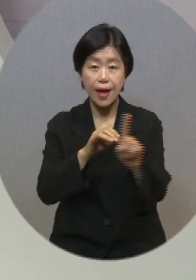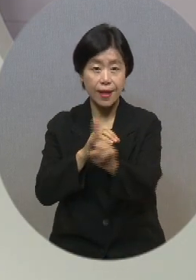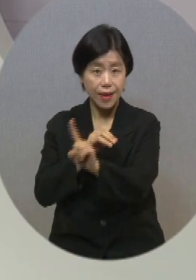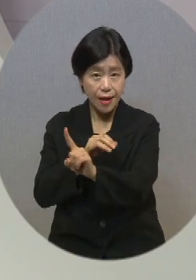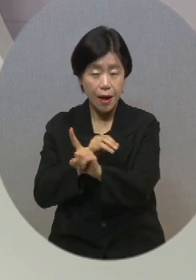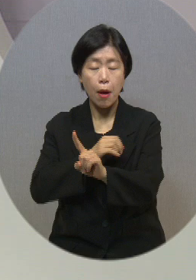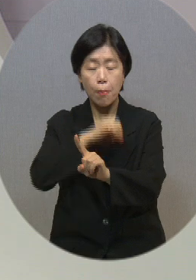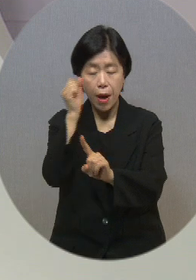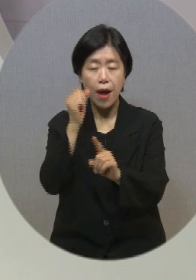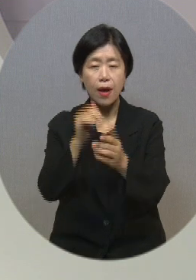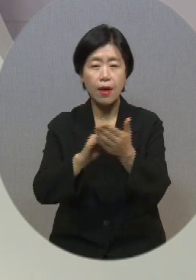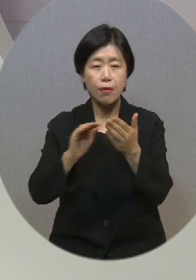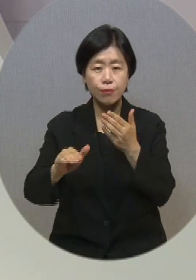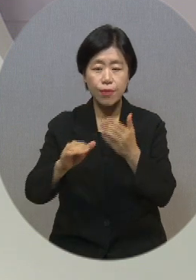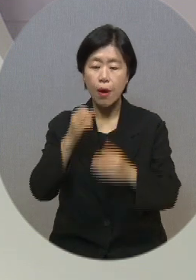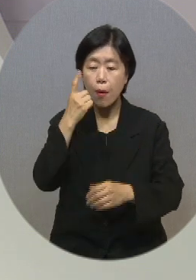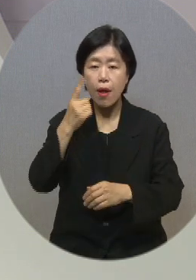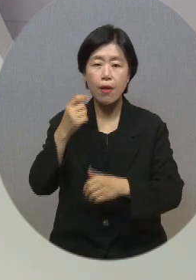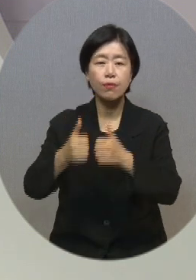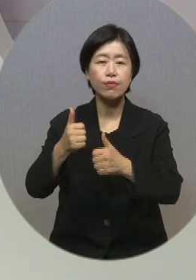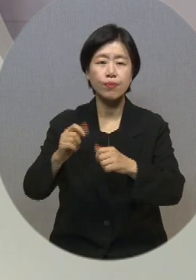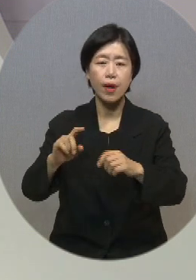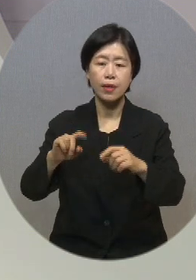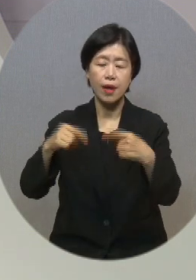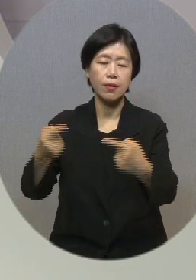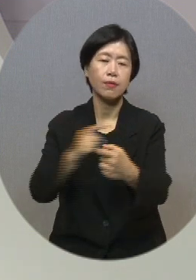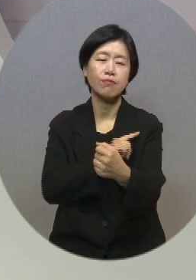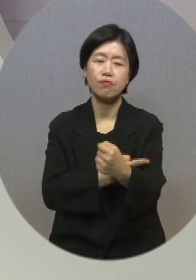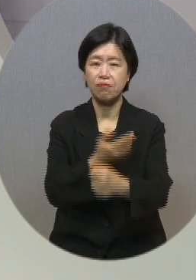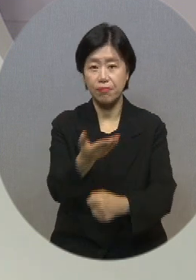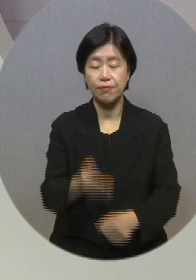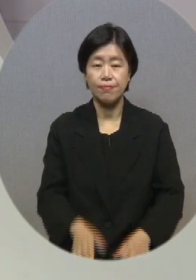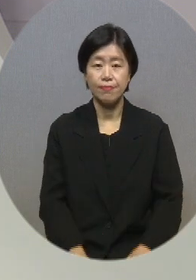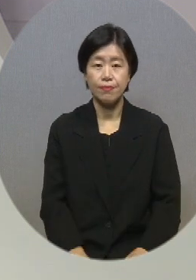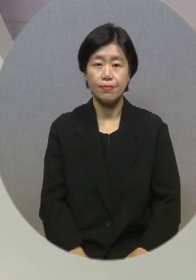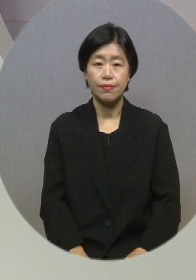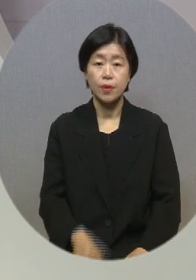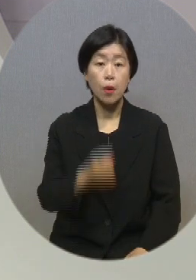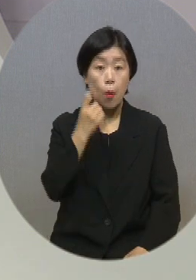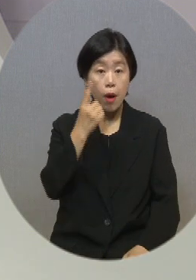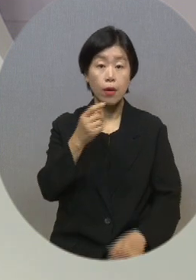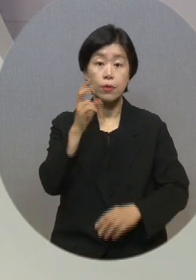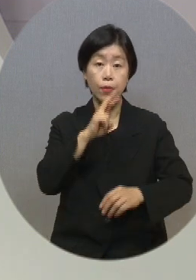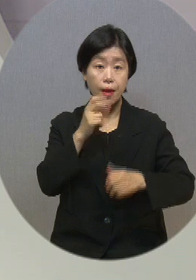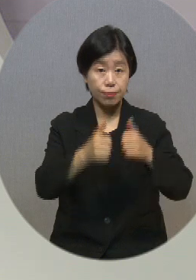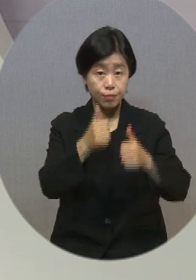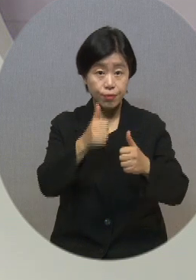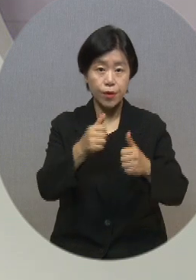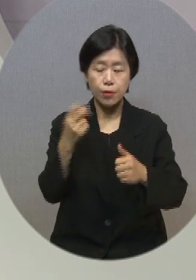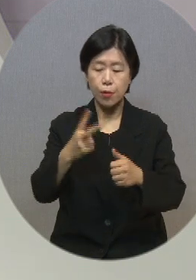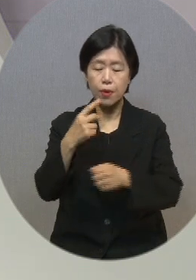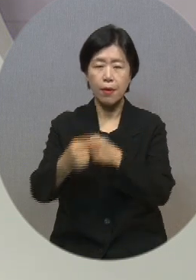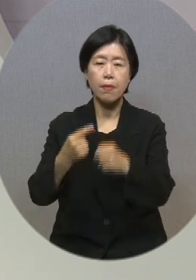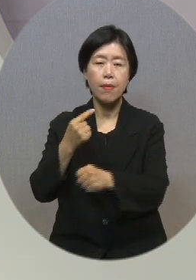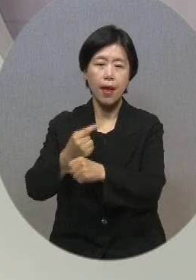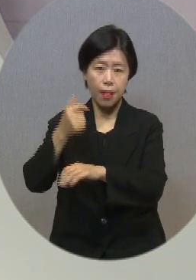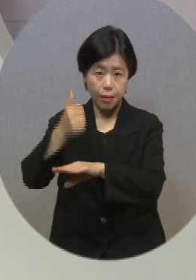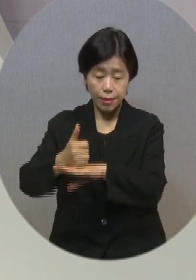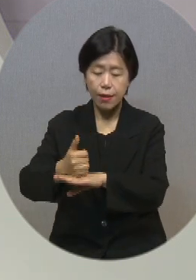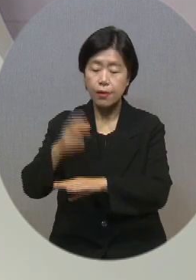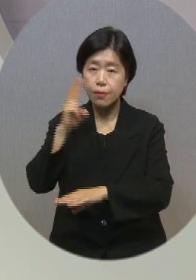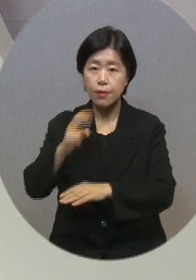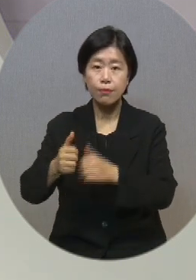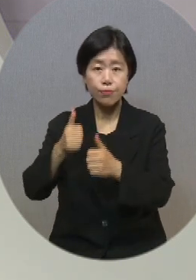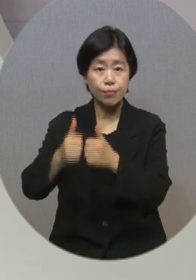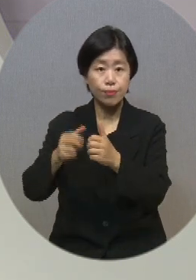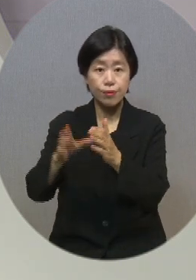진출 자격을 드립니다. 월간 결선, 연말 결선 수상자 여러분 중에서 월간 결선 최우수상 한 분에게는 50만 원의 상금을